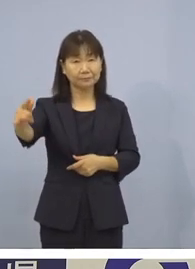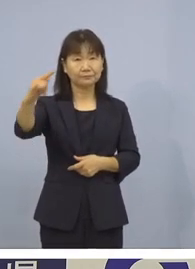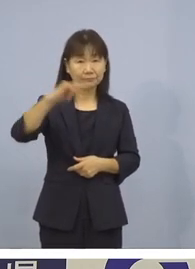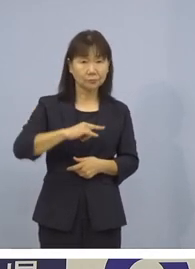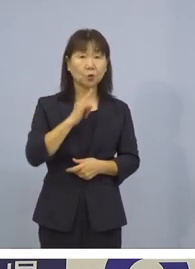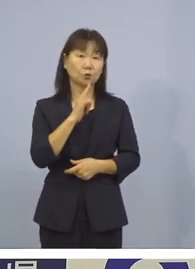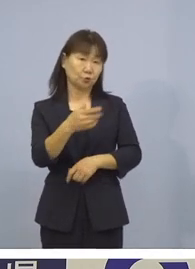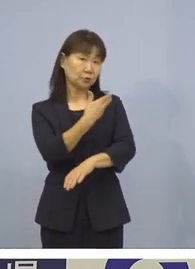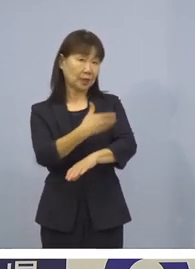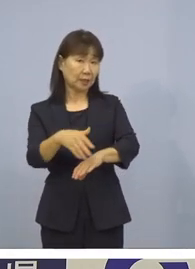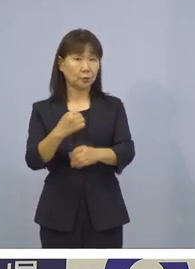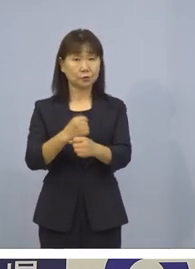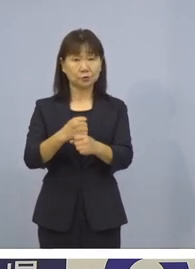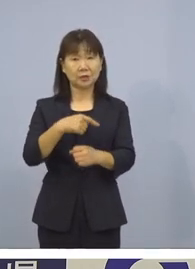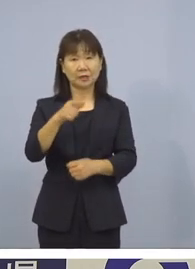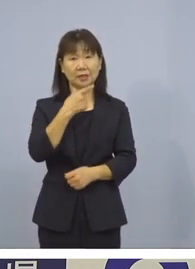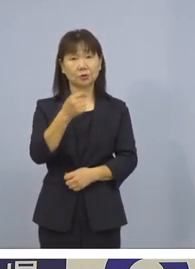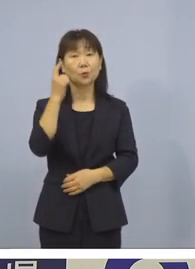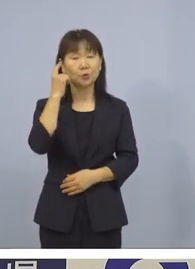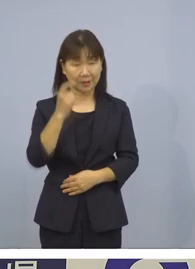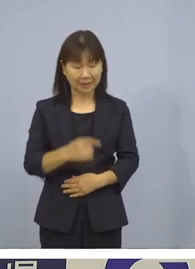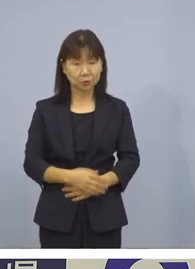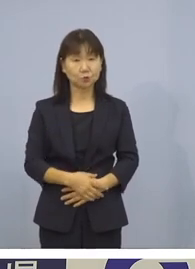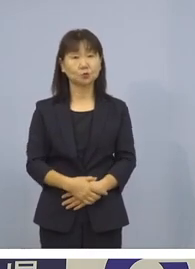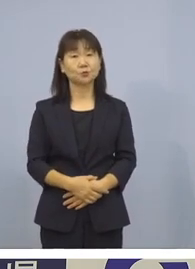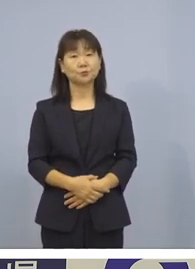まあ、こう思ってます。